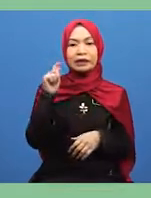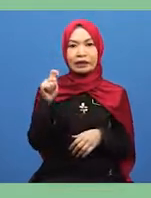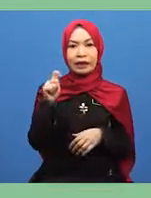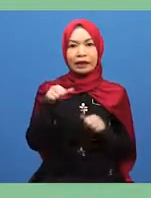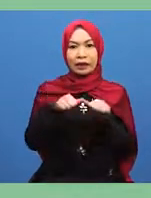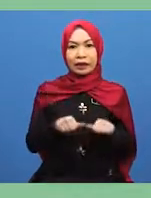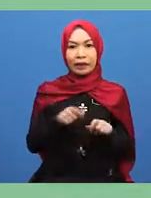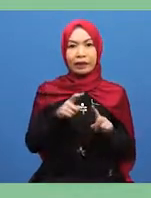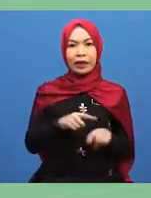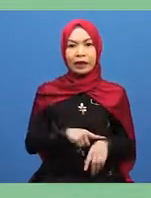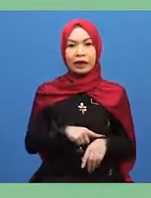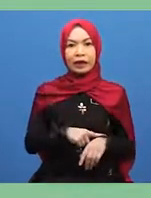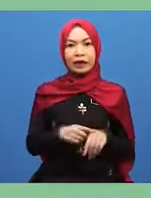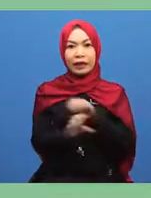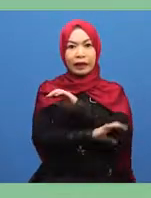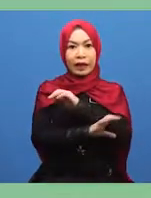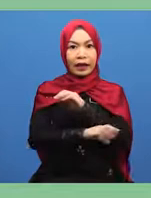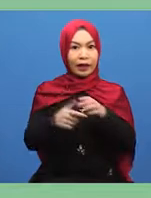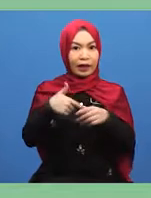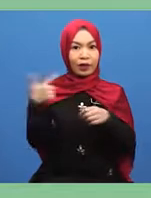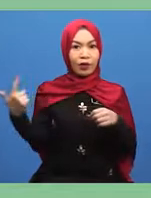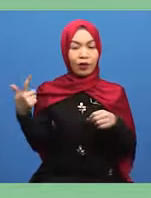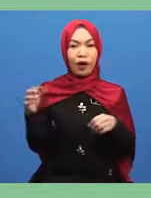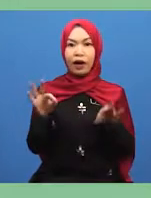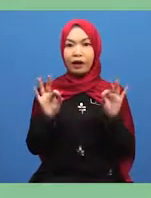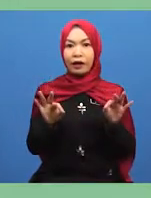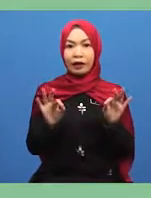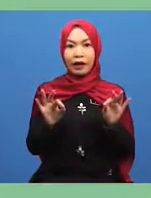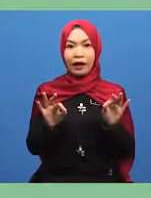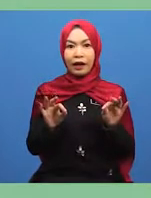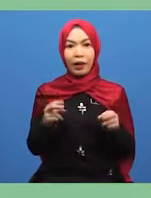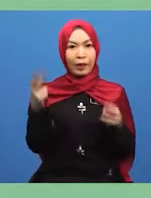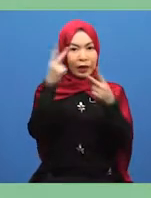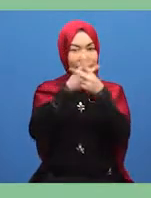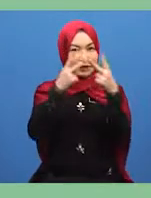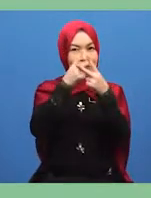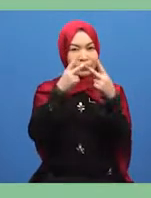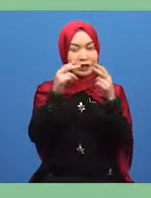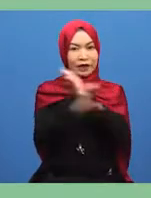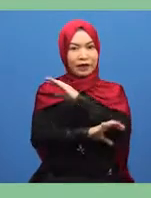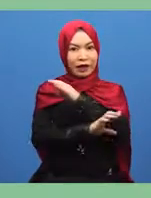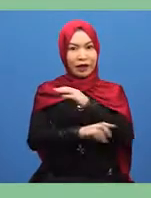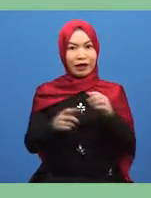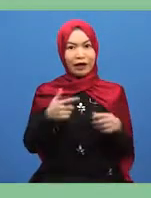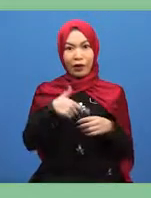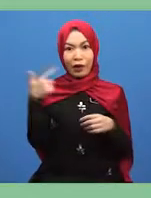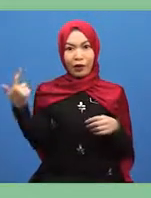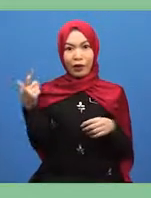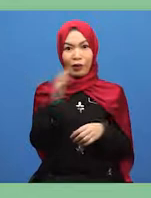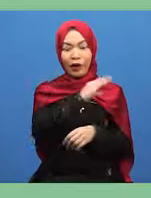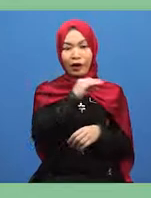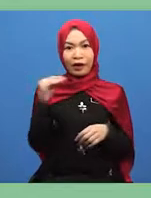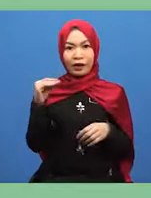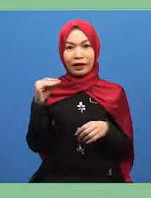Malaysia melancong atau belajar di negara asing. Dan yang keempat ialah apabila rakyat Malaysia membuat